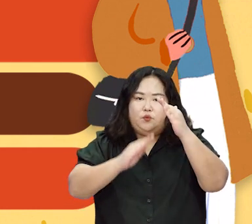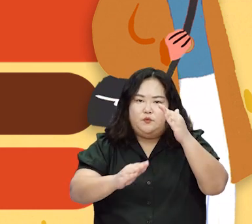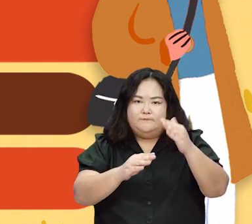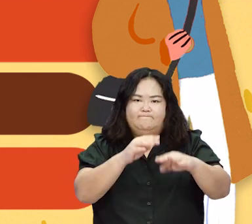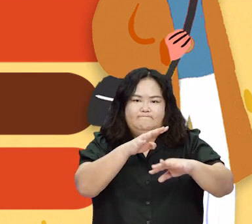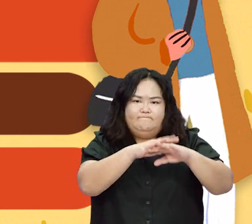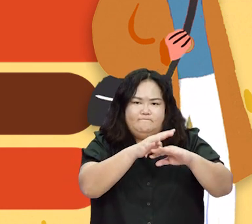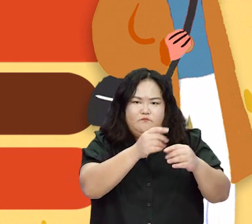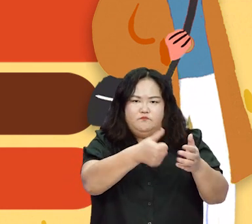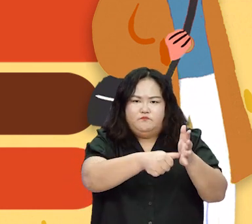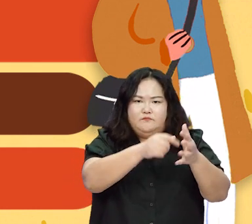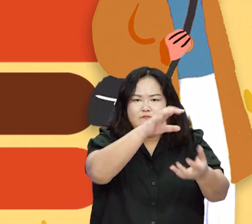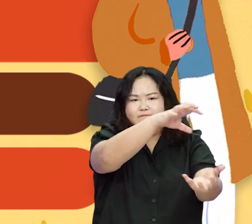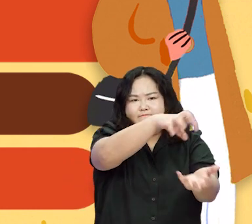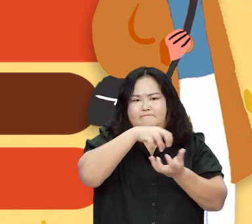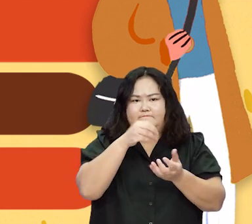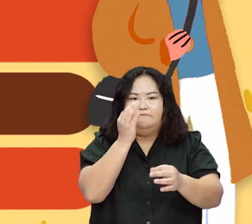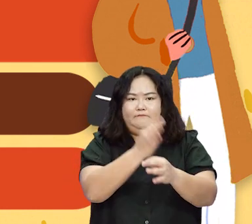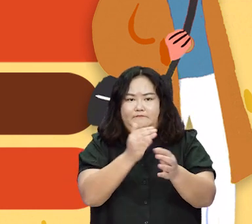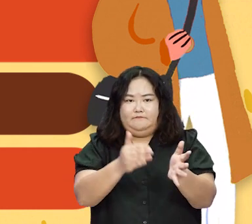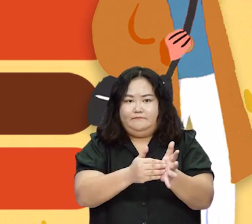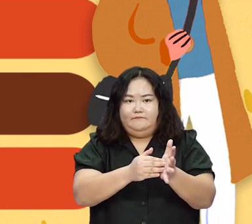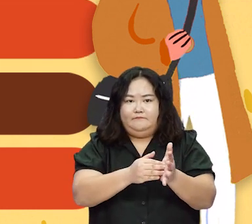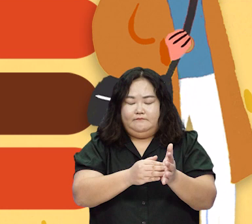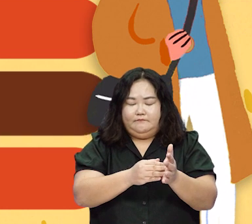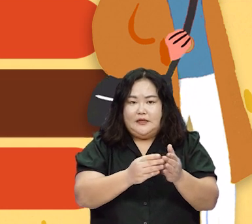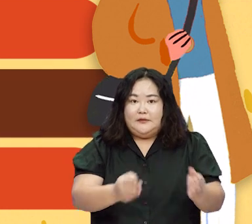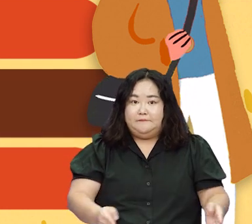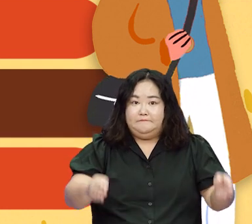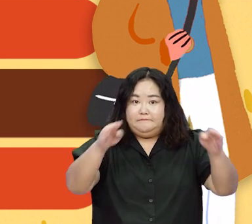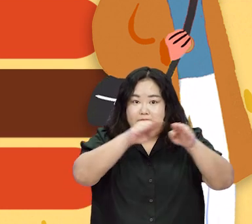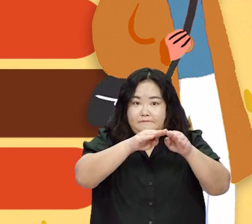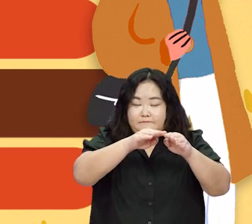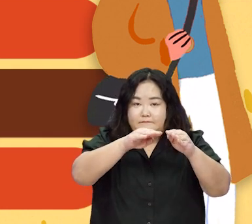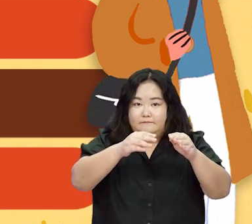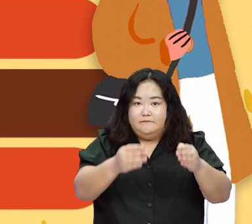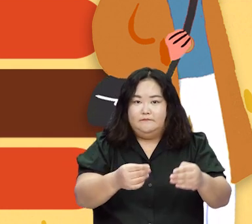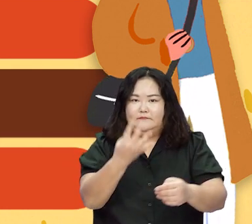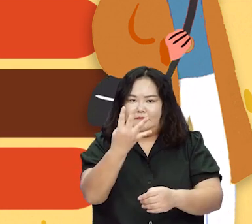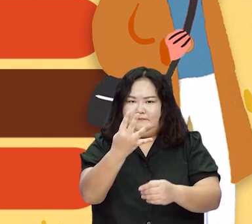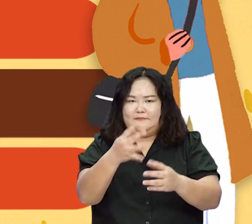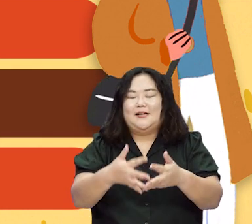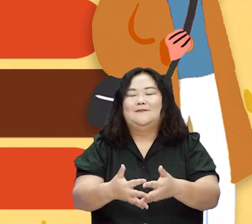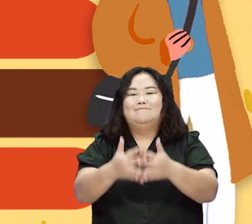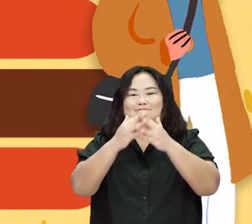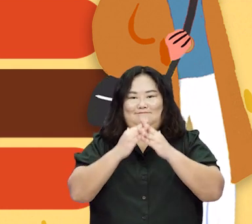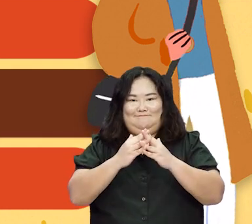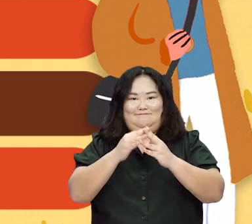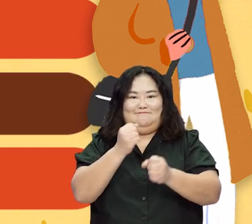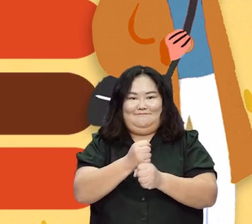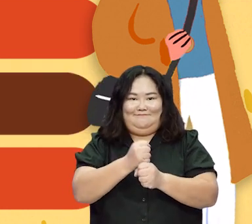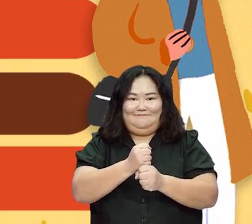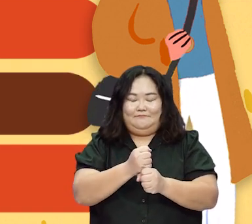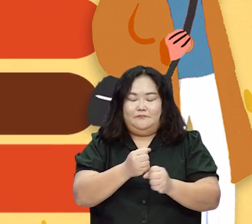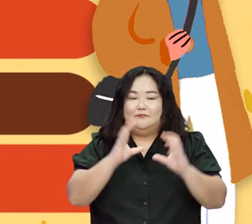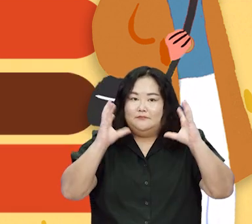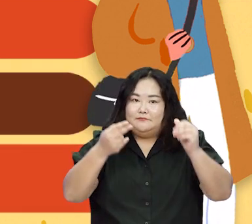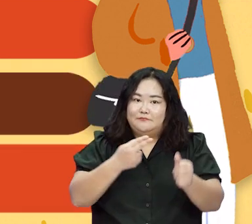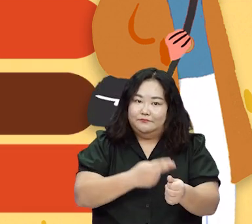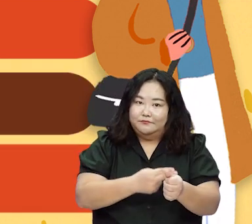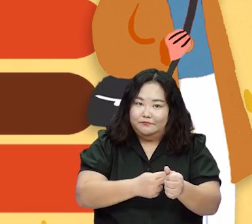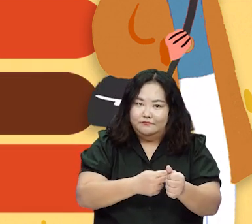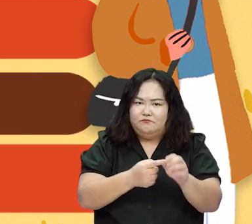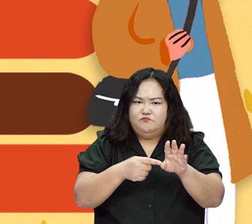공공비축 미국 37에 매입했습니다 보급형 스마트파 실네 개소가 준공 보유